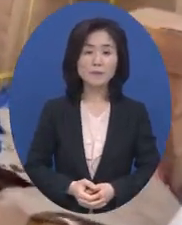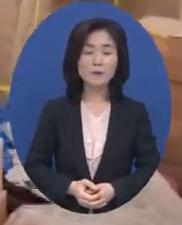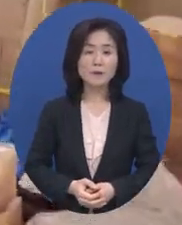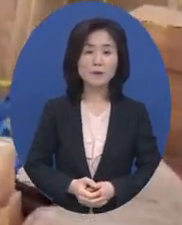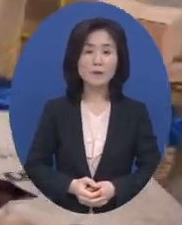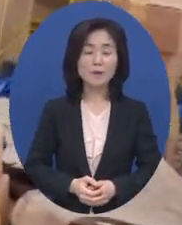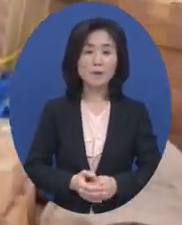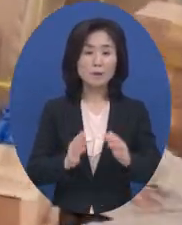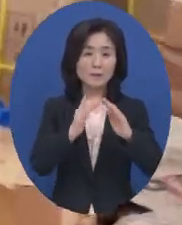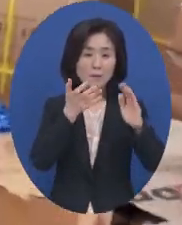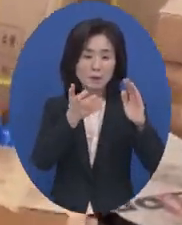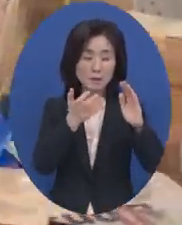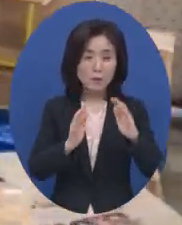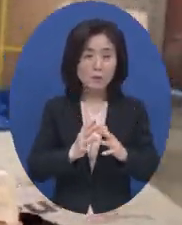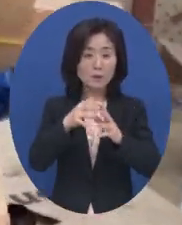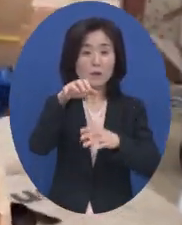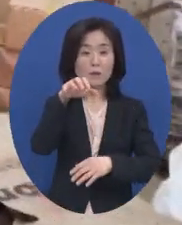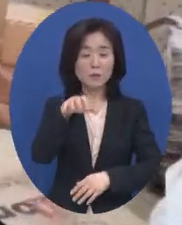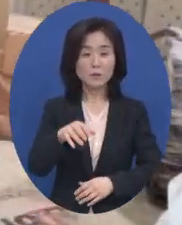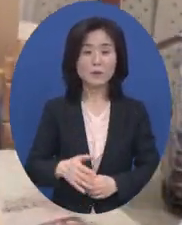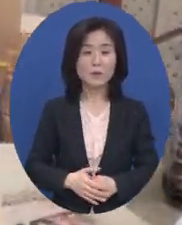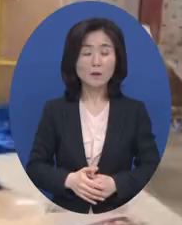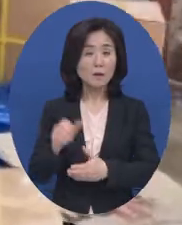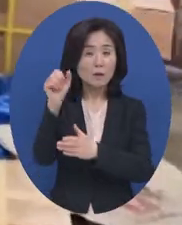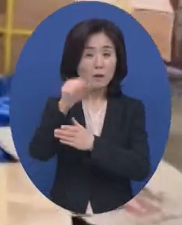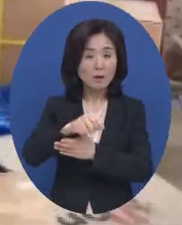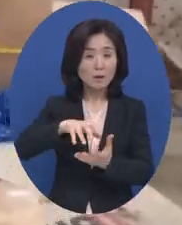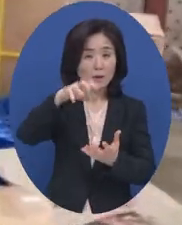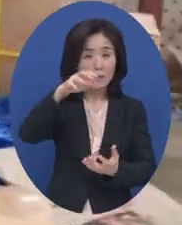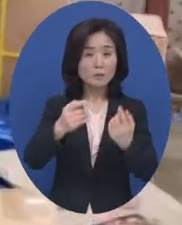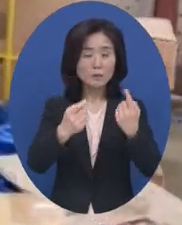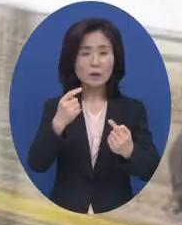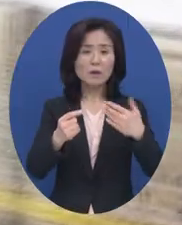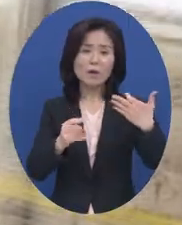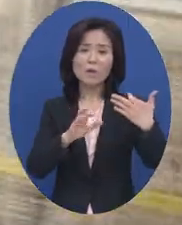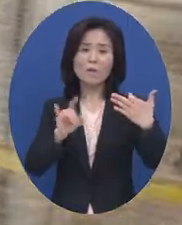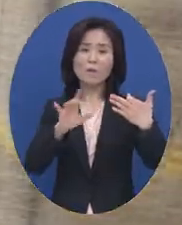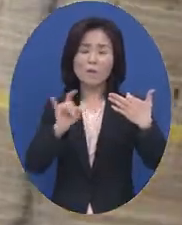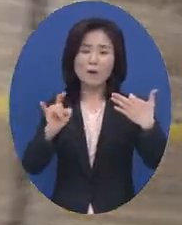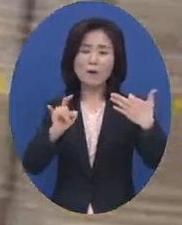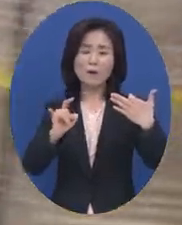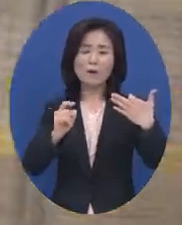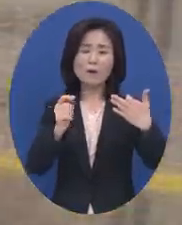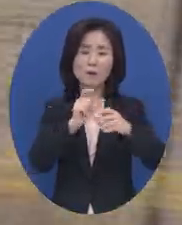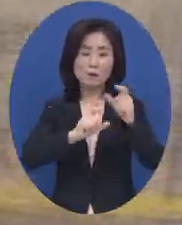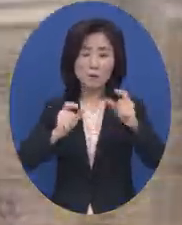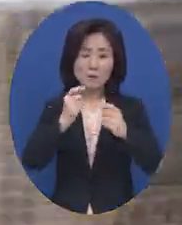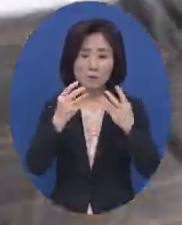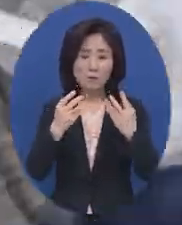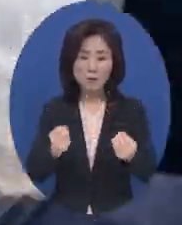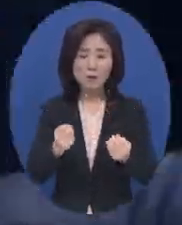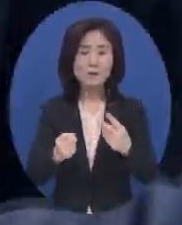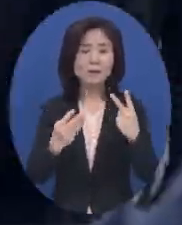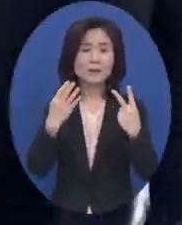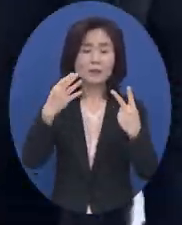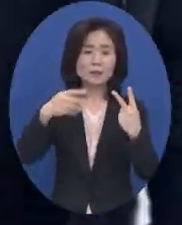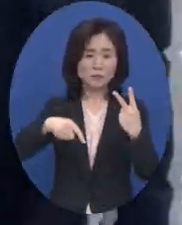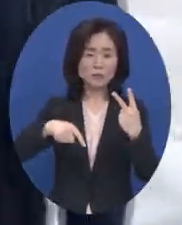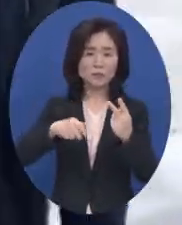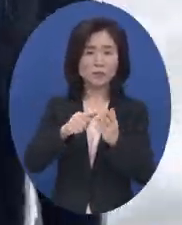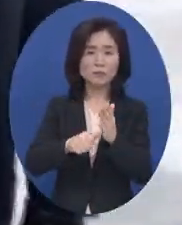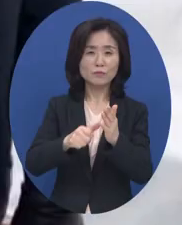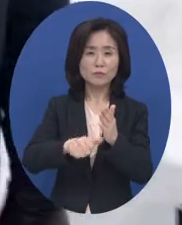한 공동주택 공사장입니다. 허가받은 수량보다 무려 19배가 넘는 양의 제2류 위험물 고체